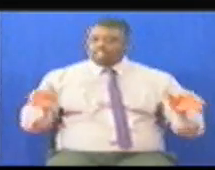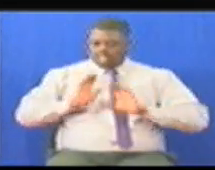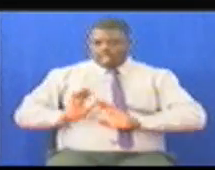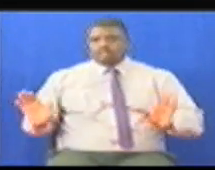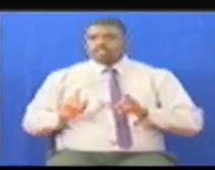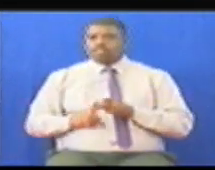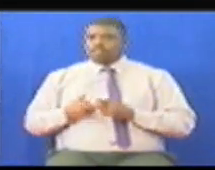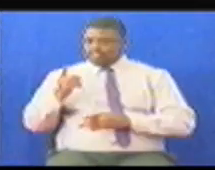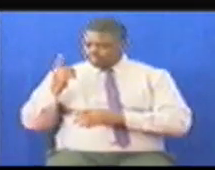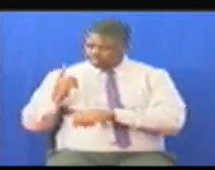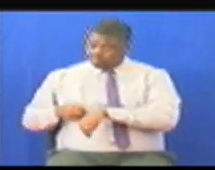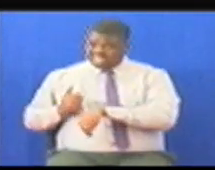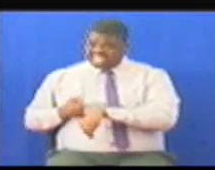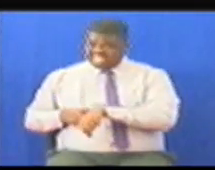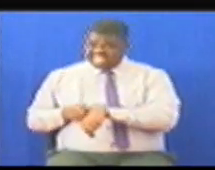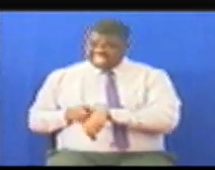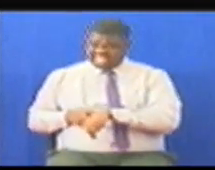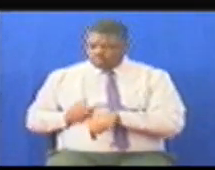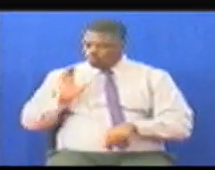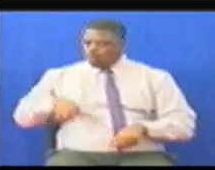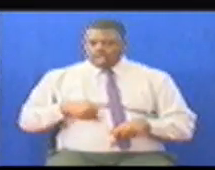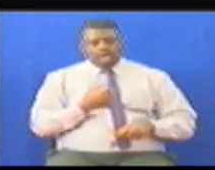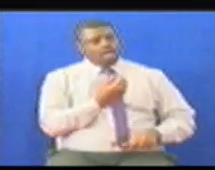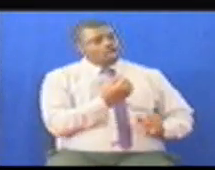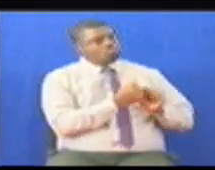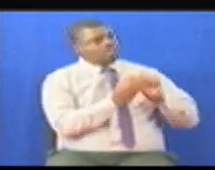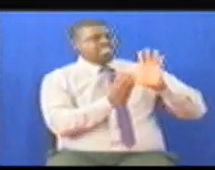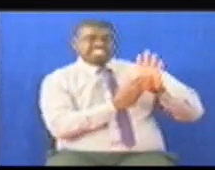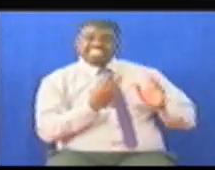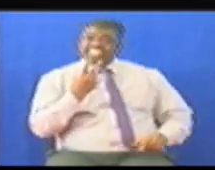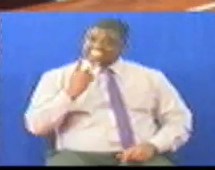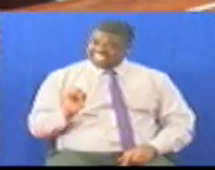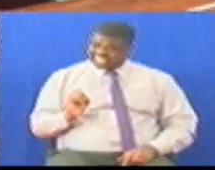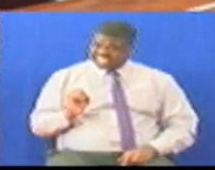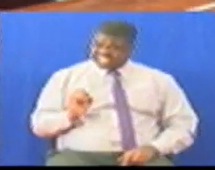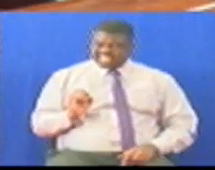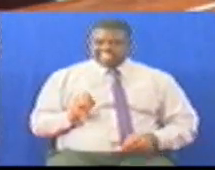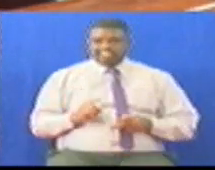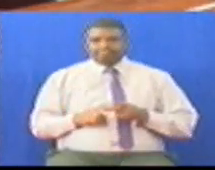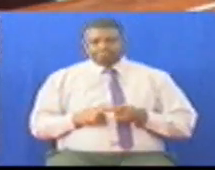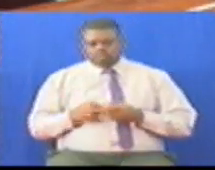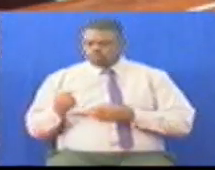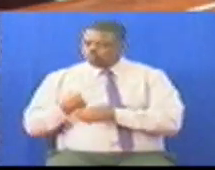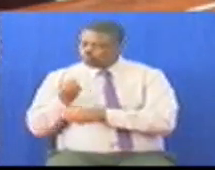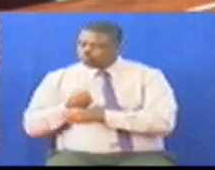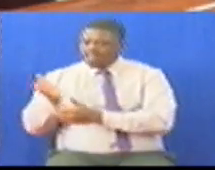Katika kipindi kipindi cha mwaka wa fedha 19-20, baadhi ya shughuli